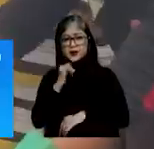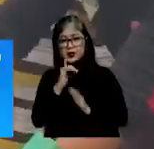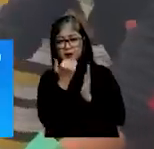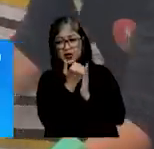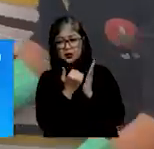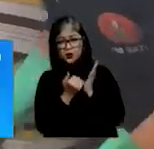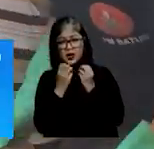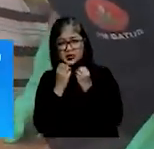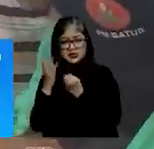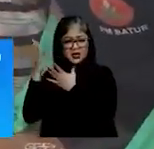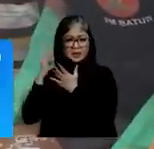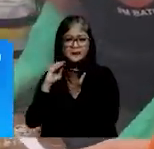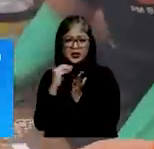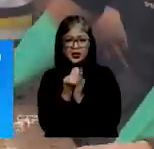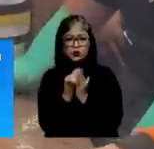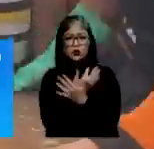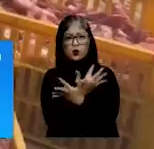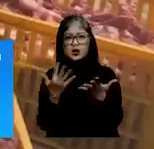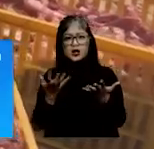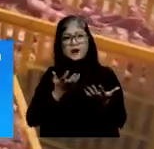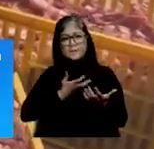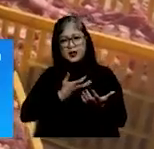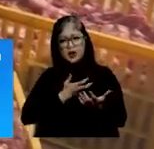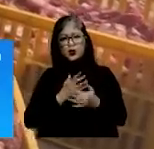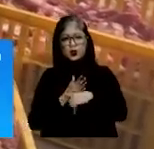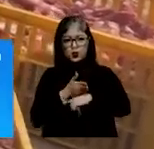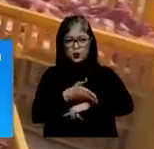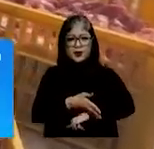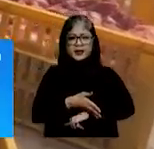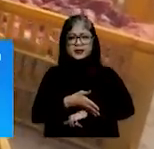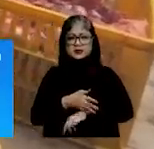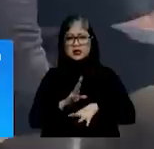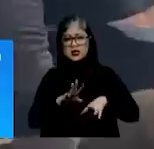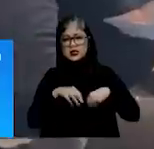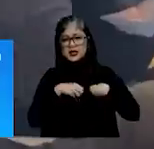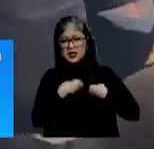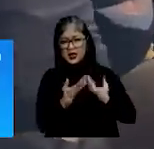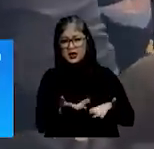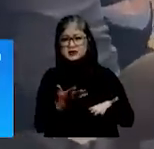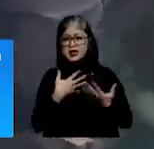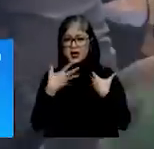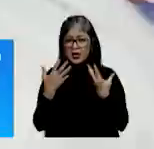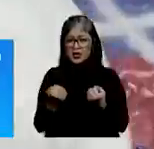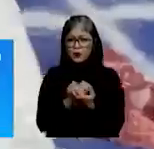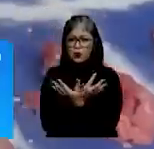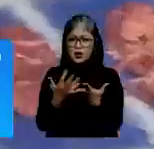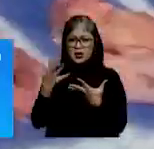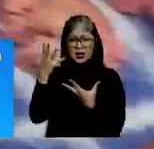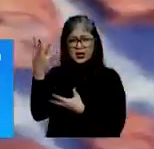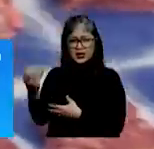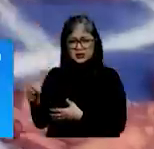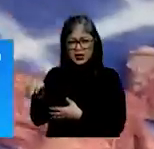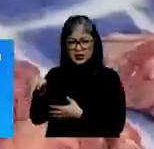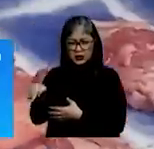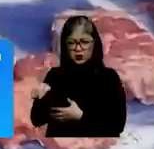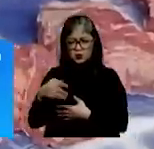membuat warga selalu tergerak berkurban. Keikhlasan berkurban diharapkan membuat warga Dusun Kerajaan dilimpahi